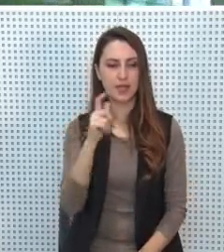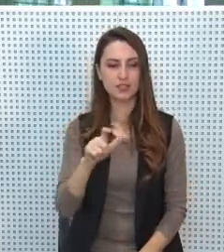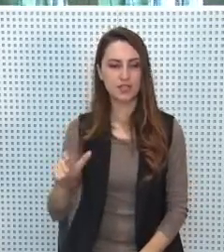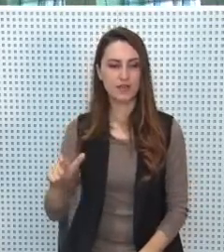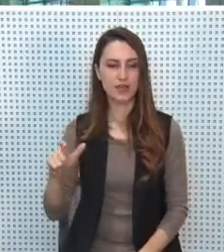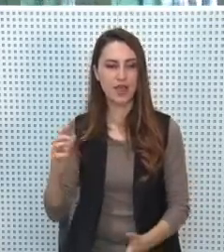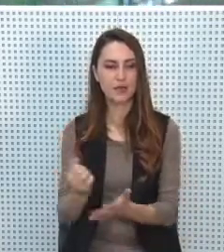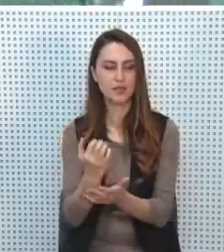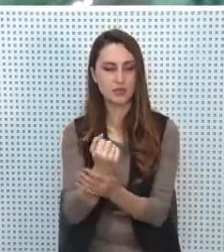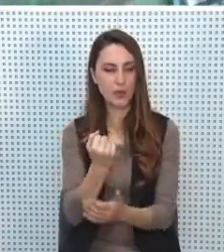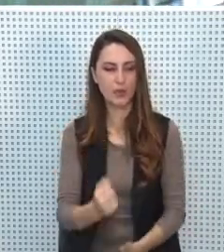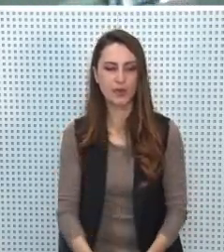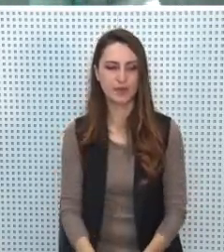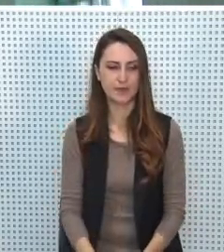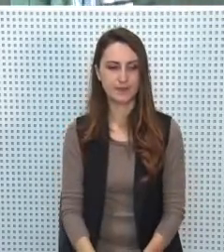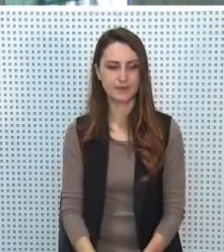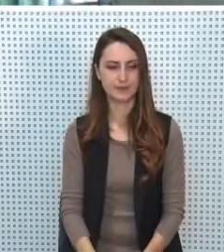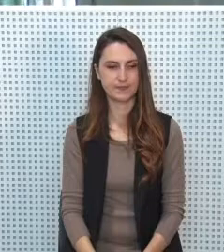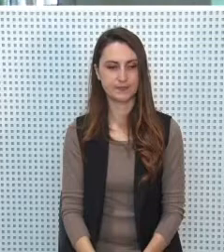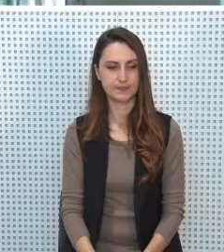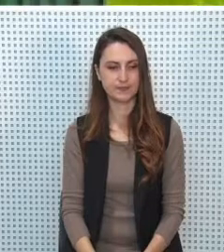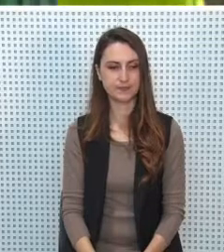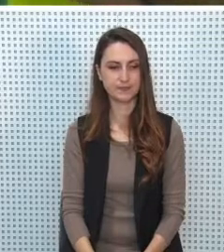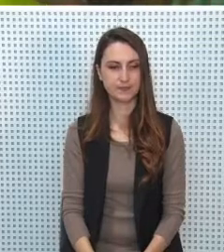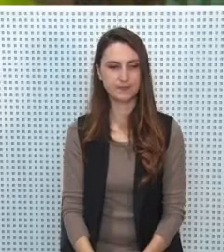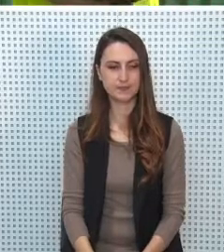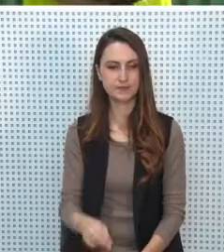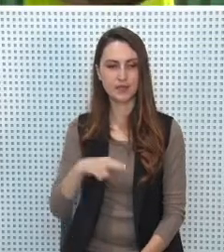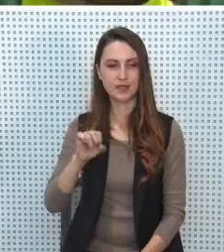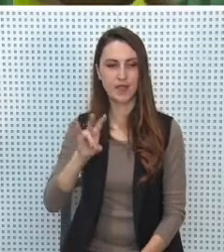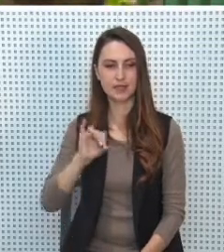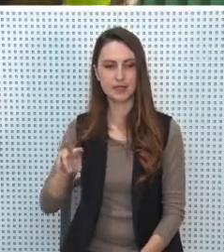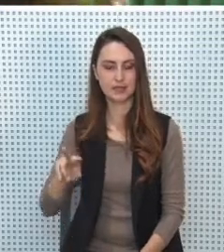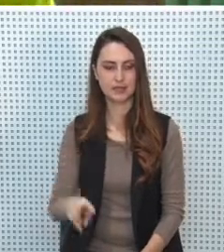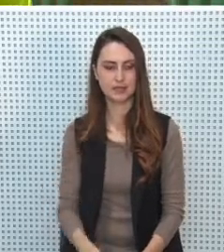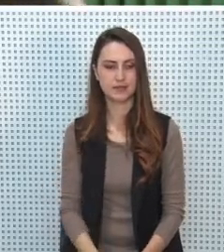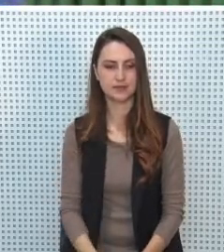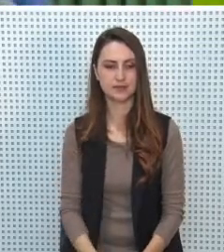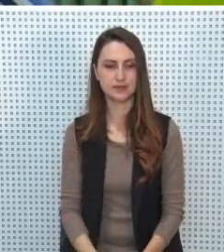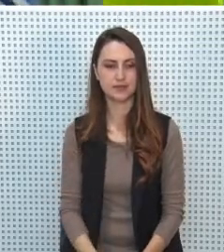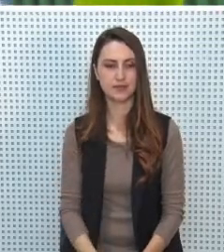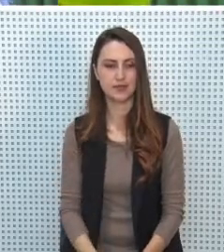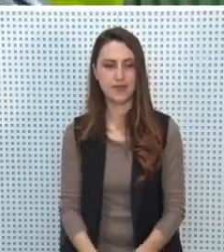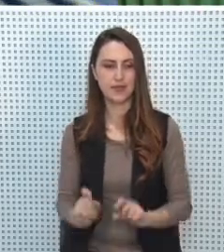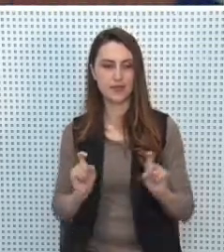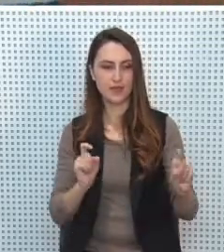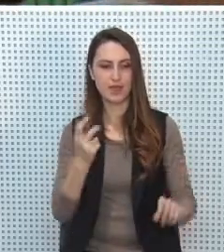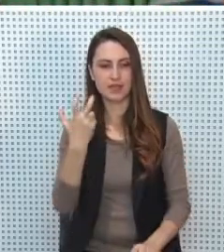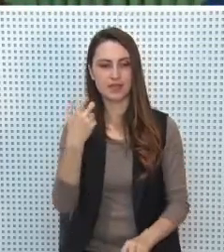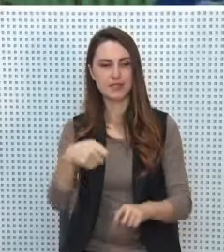них 14 человек, участвуя в школе, стали чемпионами России. Данил, подойди сюда, пожалуйста. В беге на 300